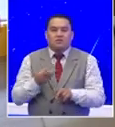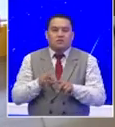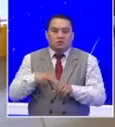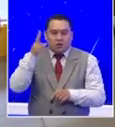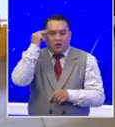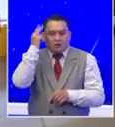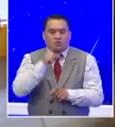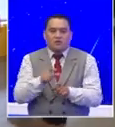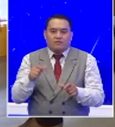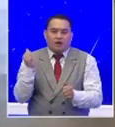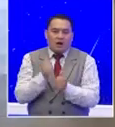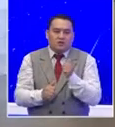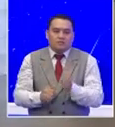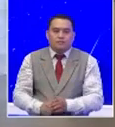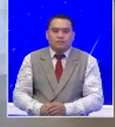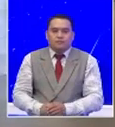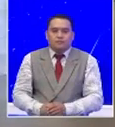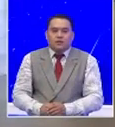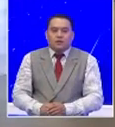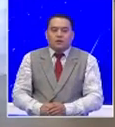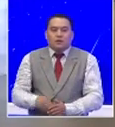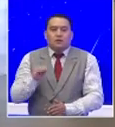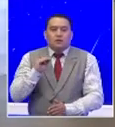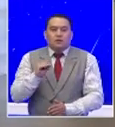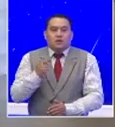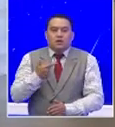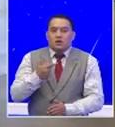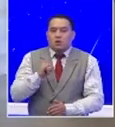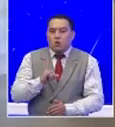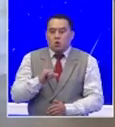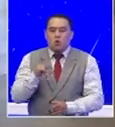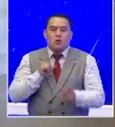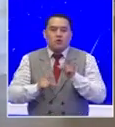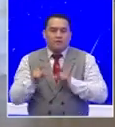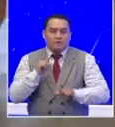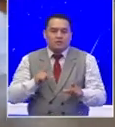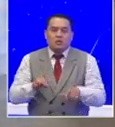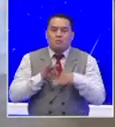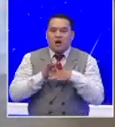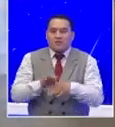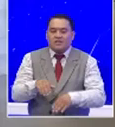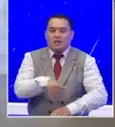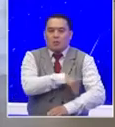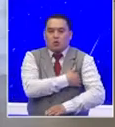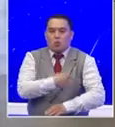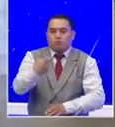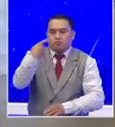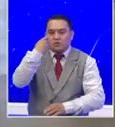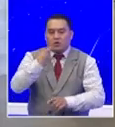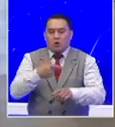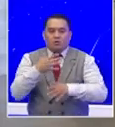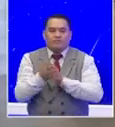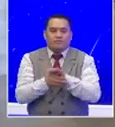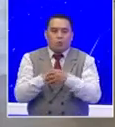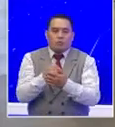количество абитуриентов в каждом потоке. На базе ЖГУ приняты все санитарные меры. Проводится замер температуры на входе, обработка через